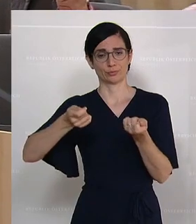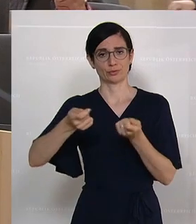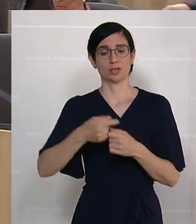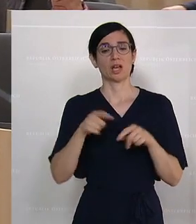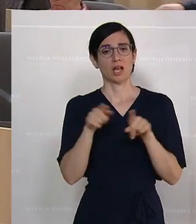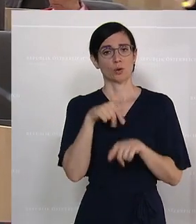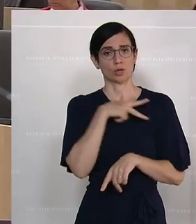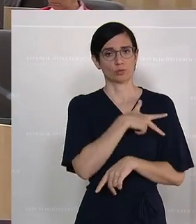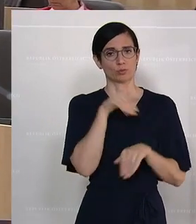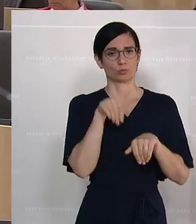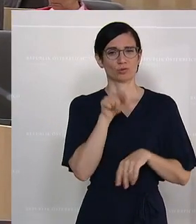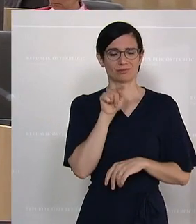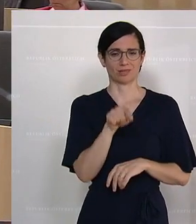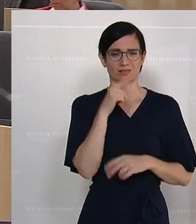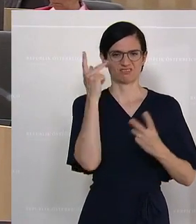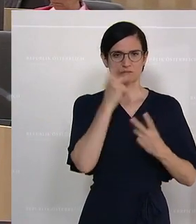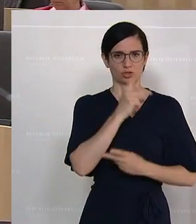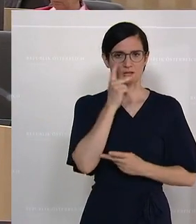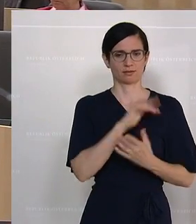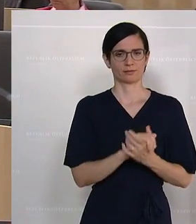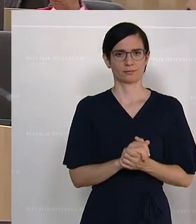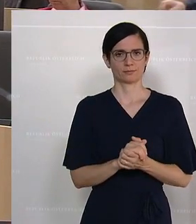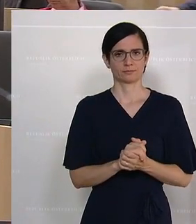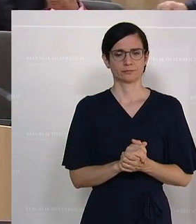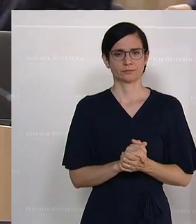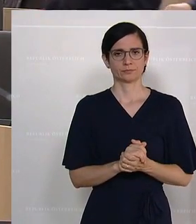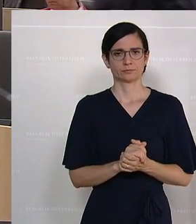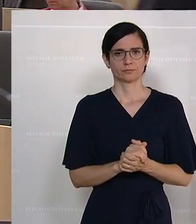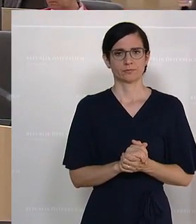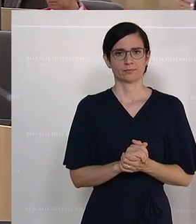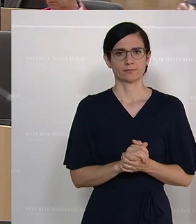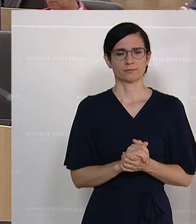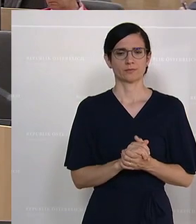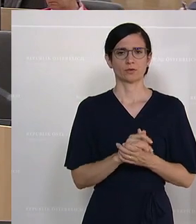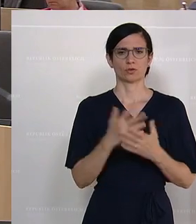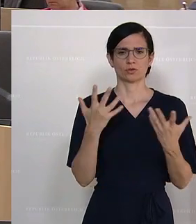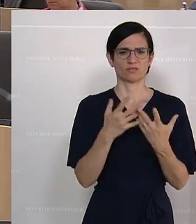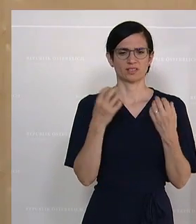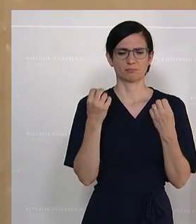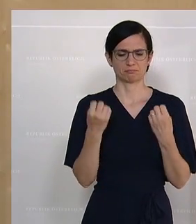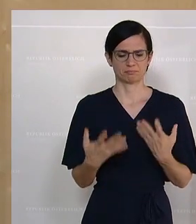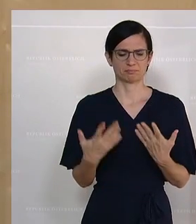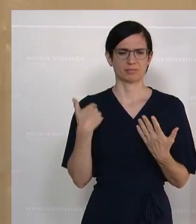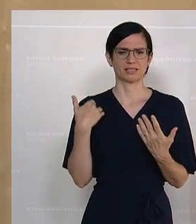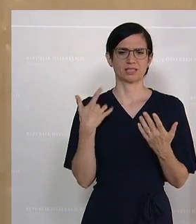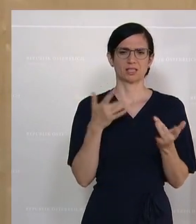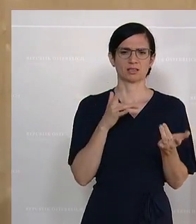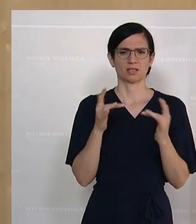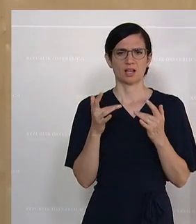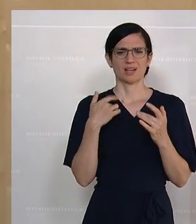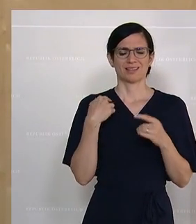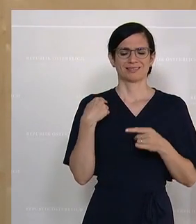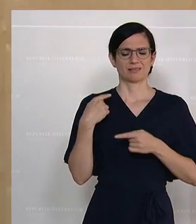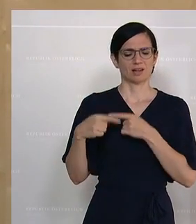und diese anbiederung und alles dieses was dort passiert ist das mag man verstehen aus der